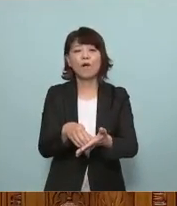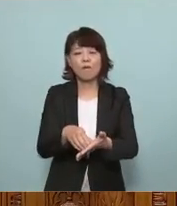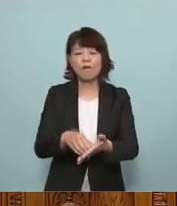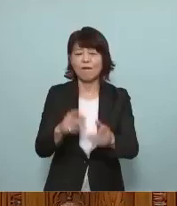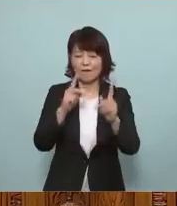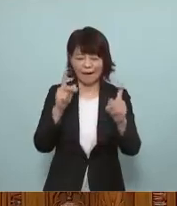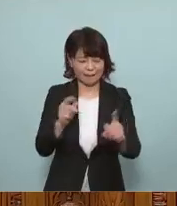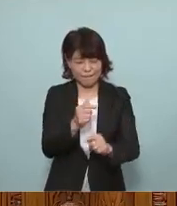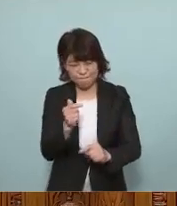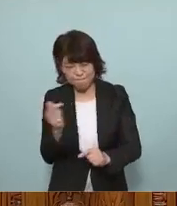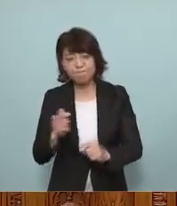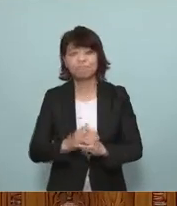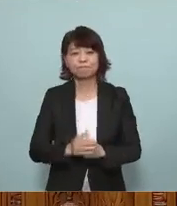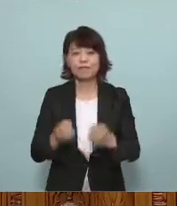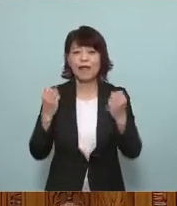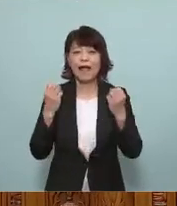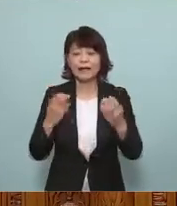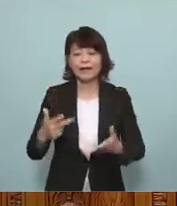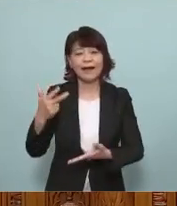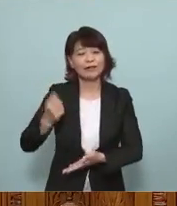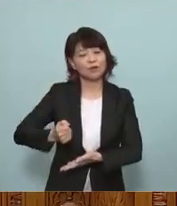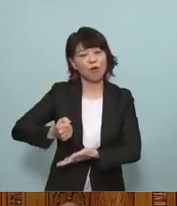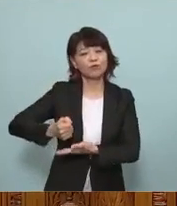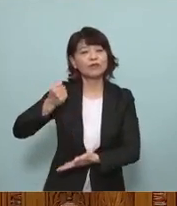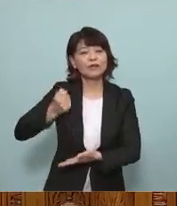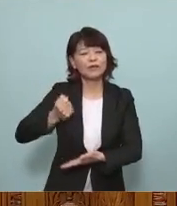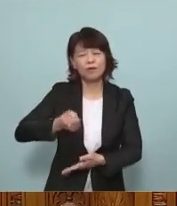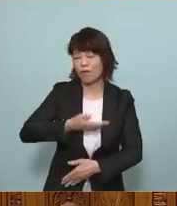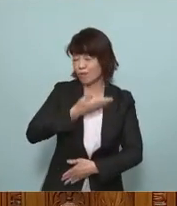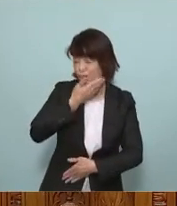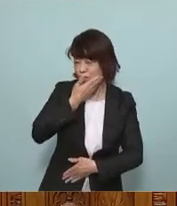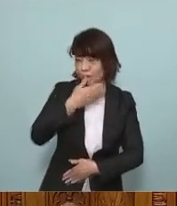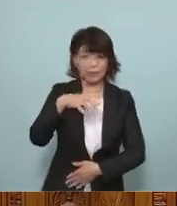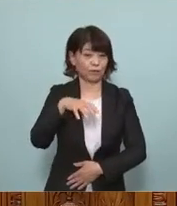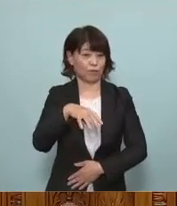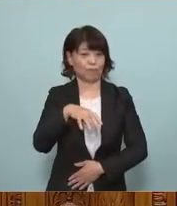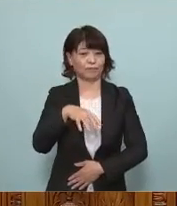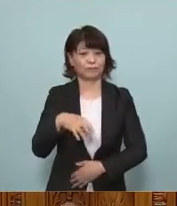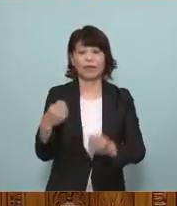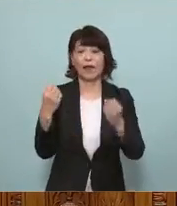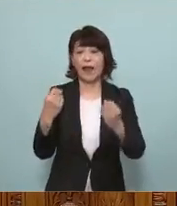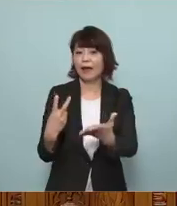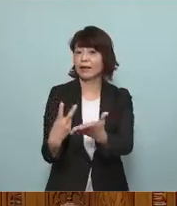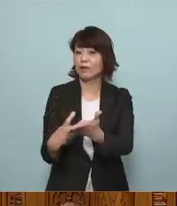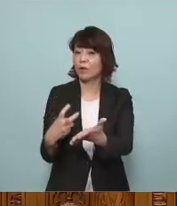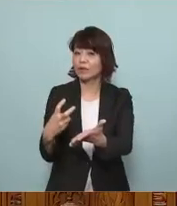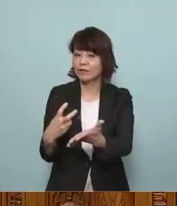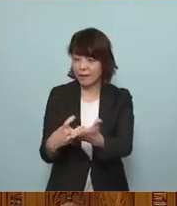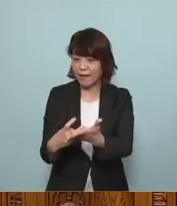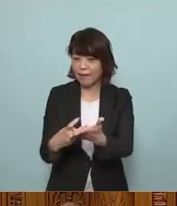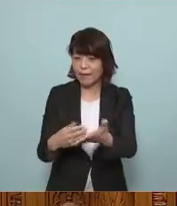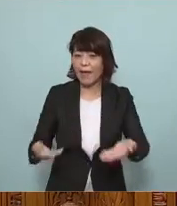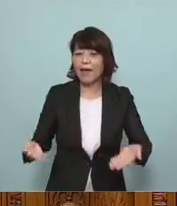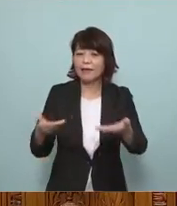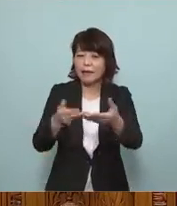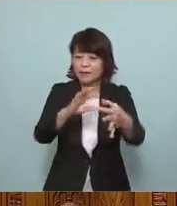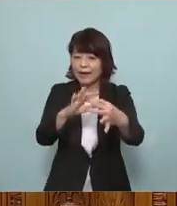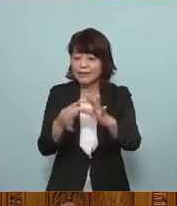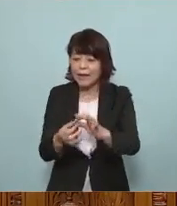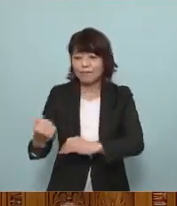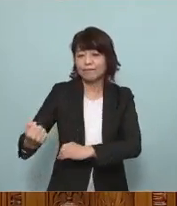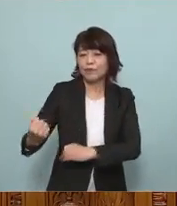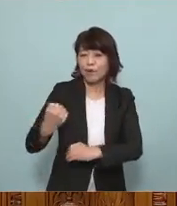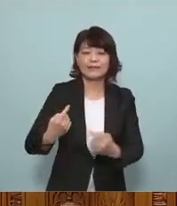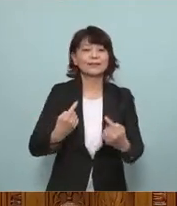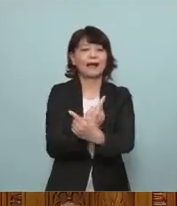り、新しい資本主義の重要な柱です。新たな法律により、サプライチェーン強靭化への